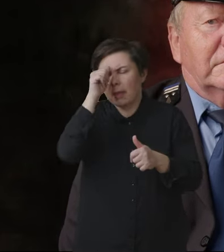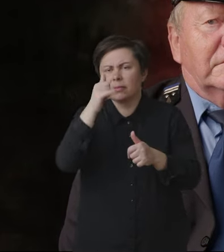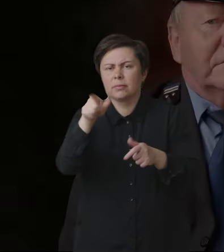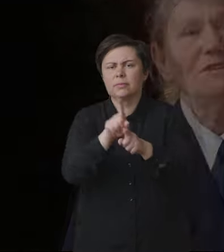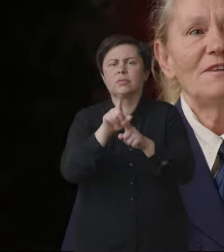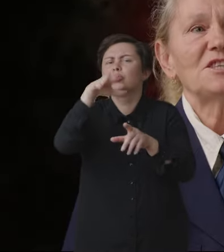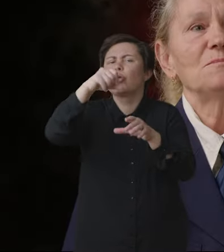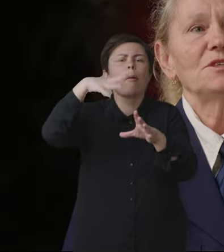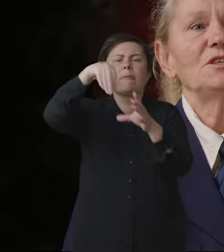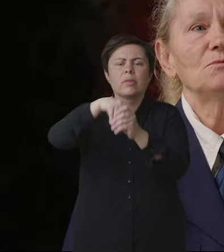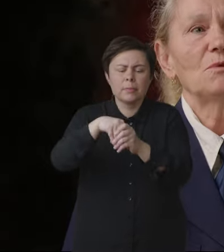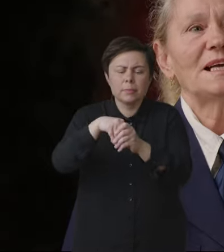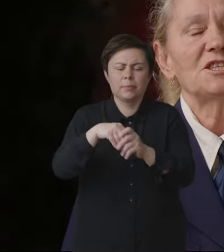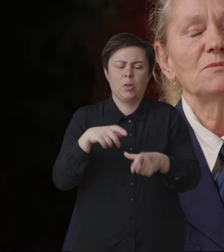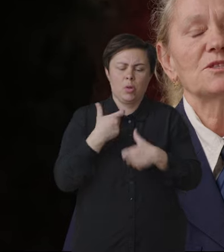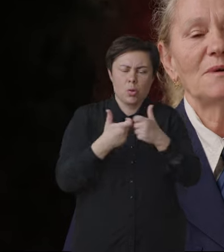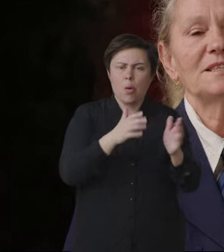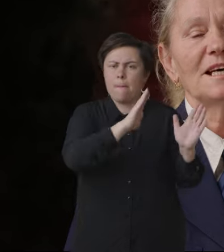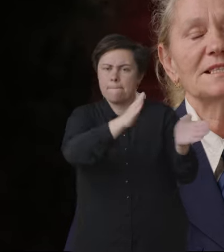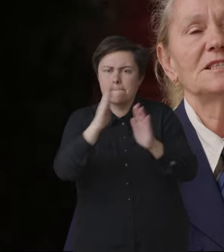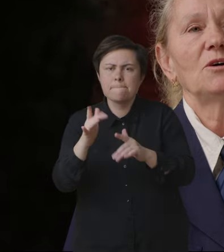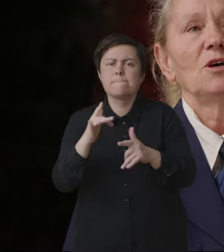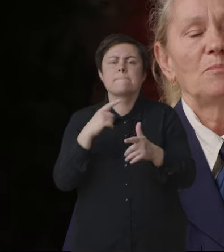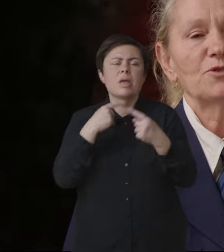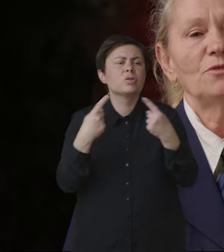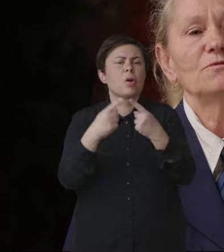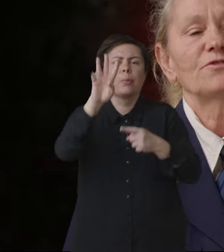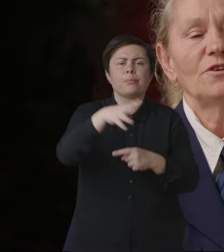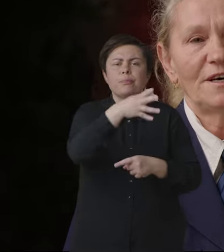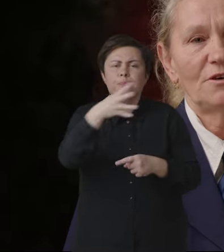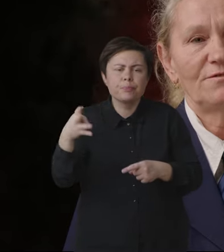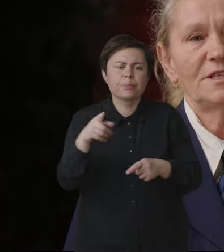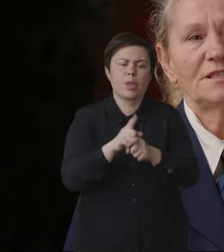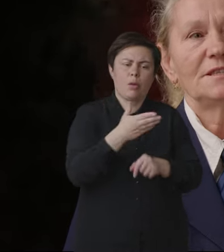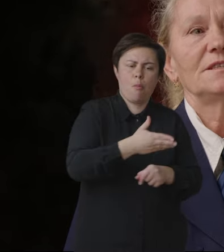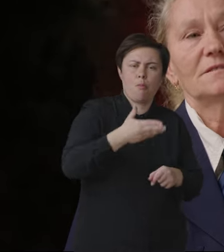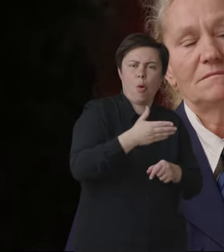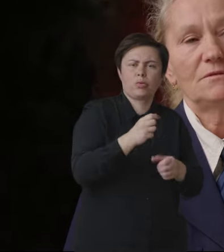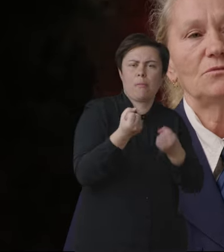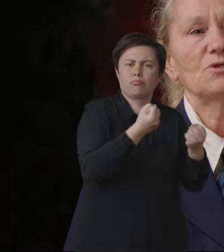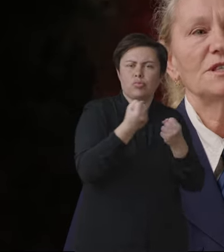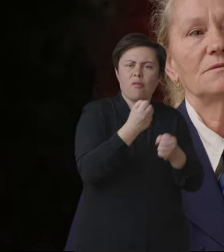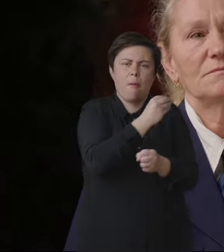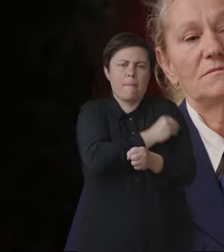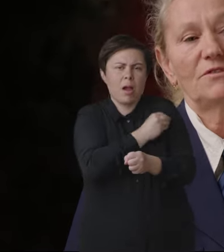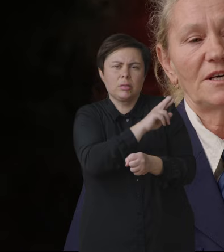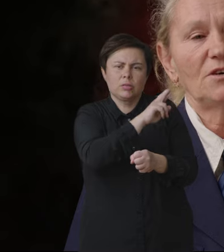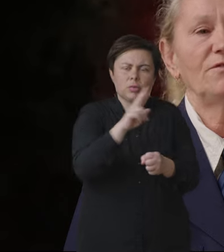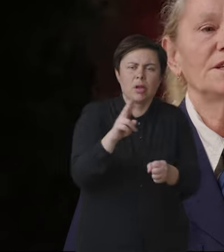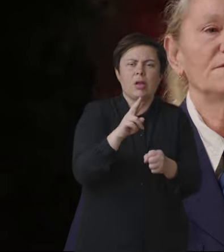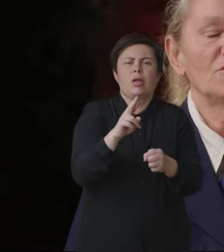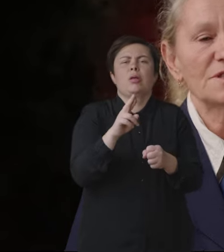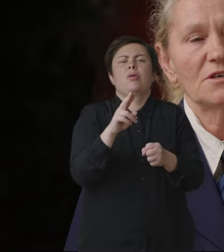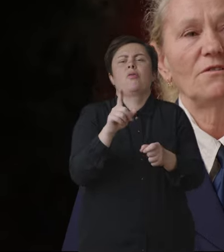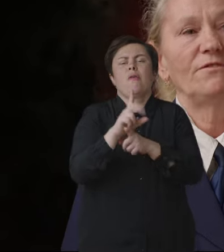ich tonaż. Planowaliśmy i układaliśmy rozkłady jazdy do pociągów towarowych. Różne